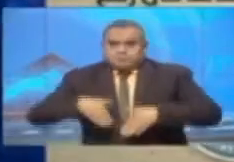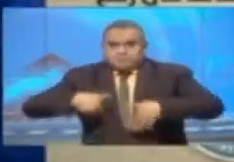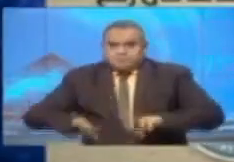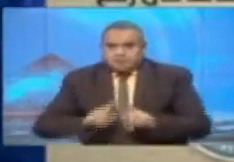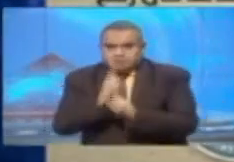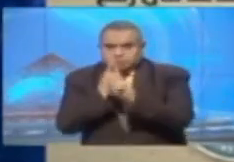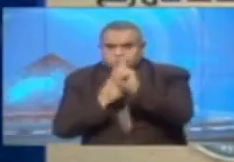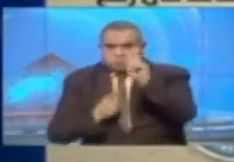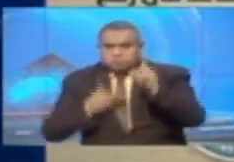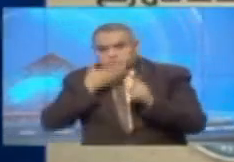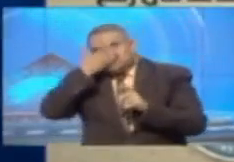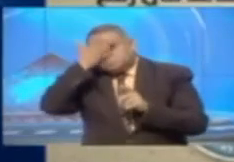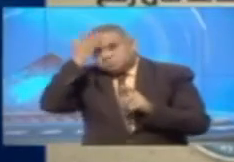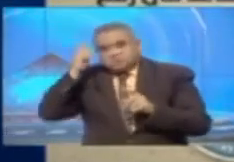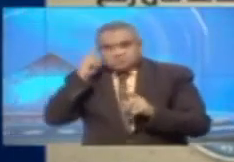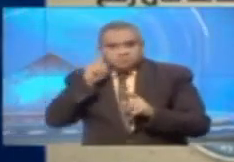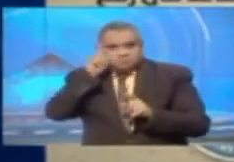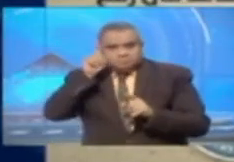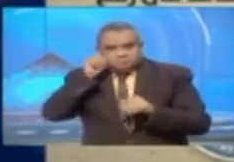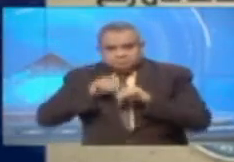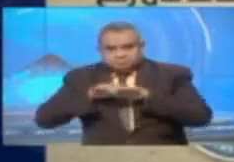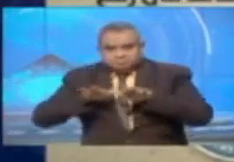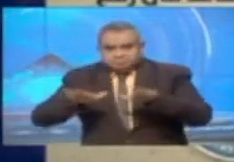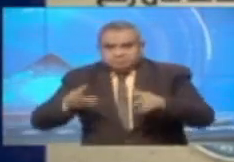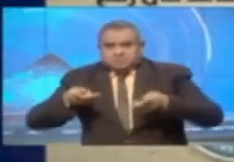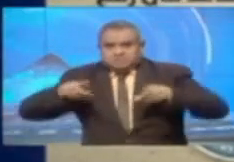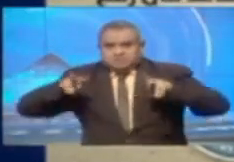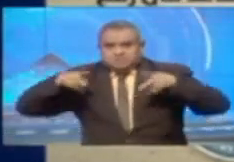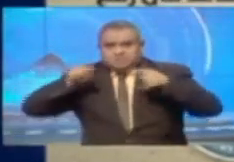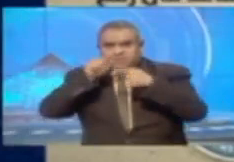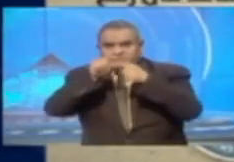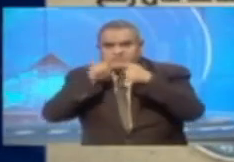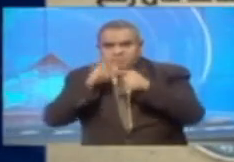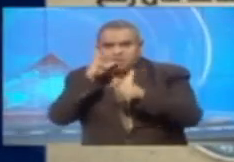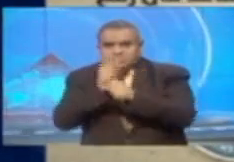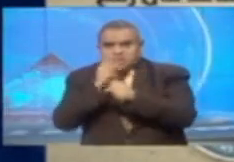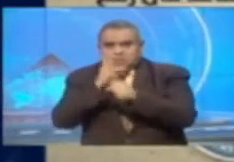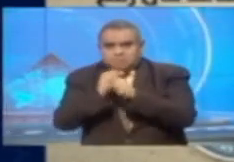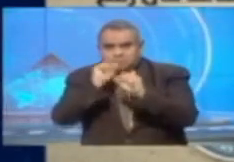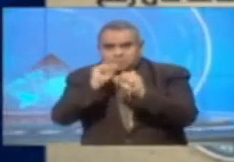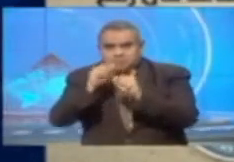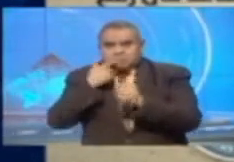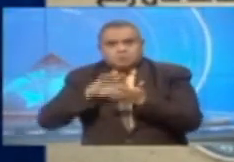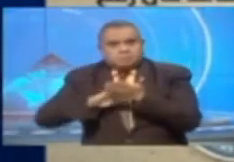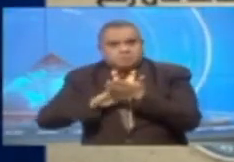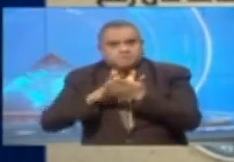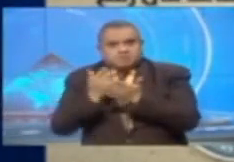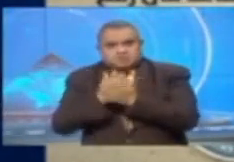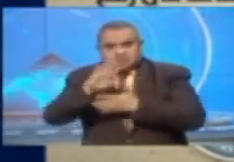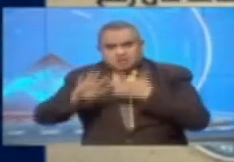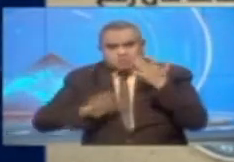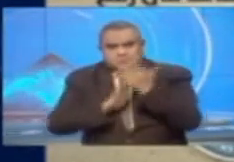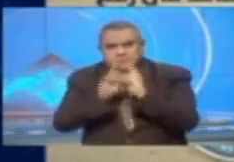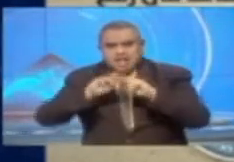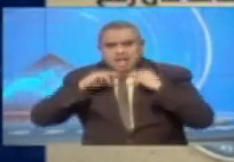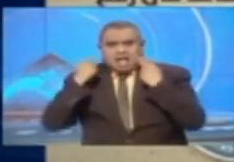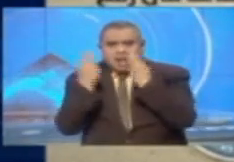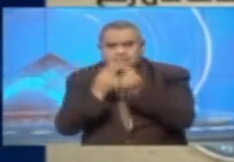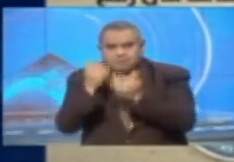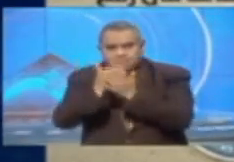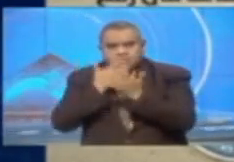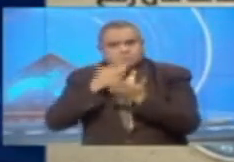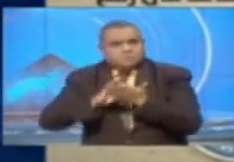مجلس الوزراء ينفي ما انتشر حول إقرار زيادة جديدة على ضريبة الدخل تزامنا مع الأزمة الاقتصادية